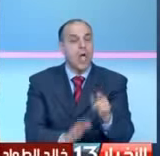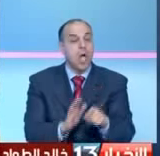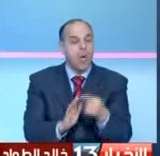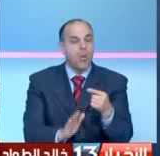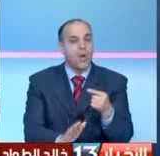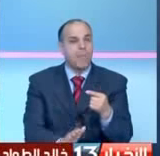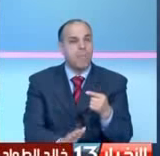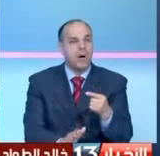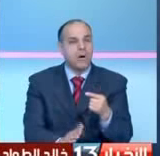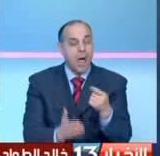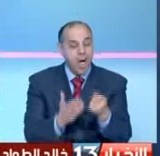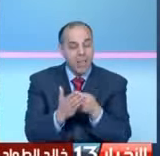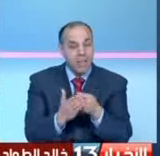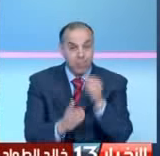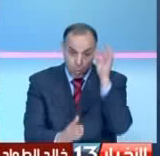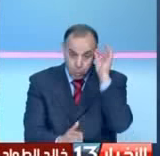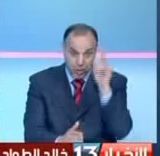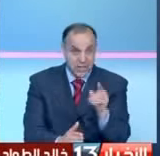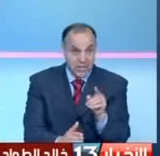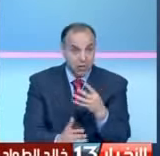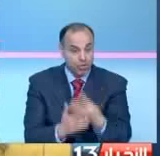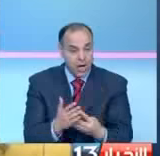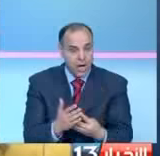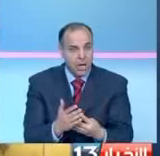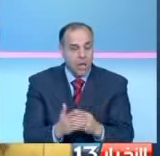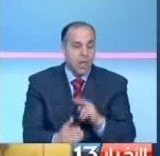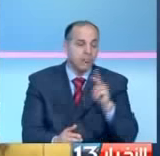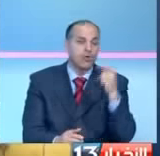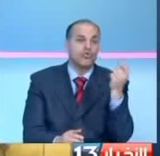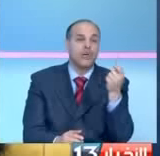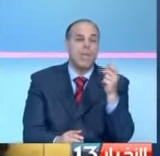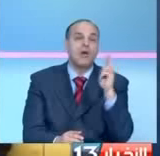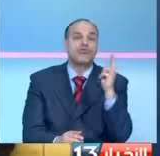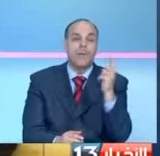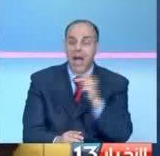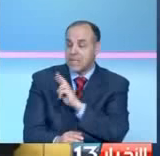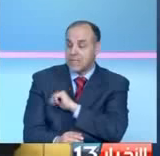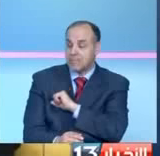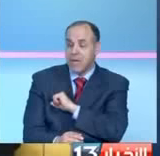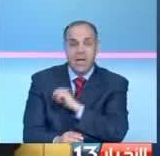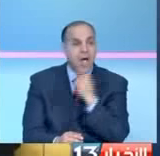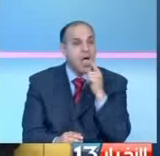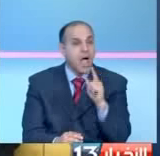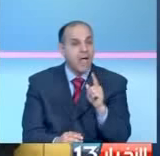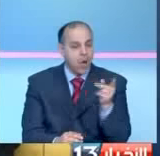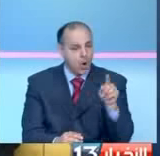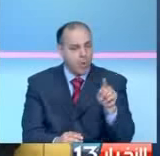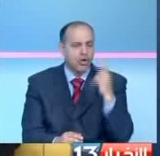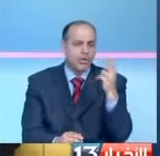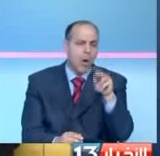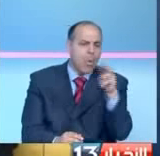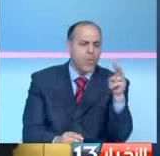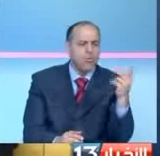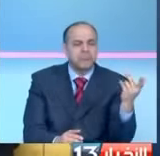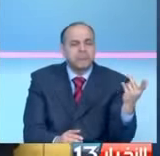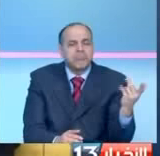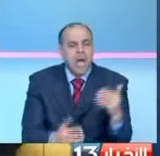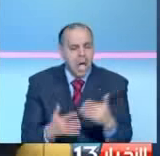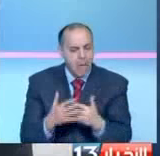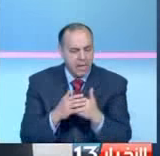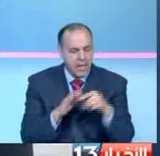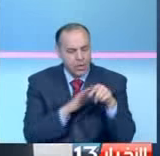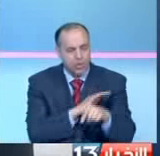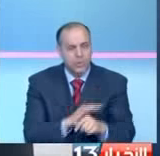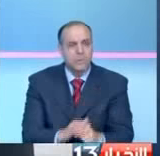مرة الأدب التونسي معناه سوف يدرس في الجامعات الإسبانية ولربما كذلك الجامعات أمريكا